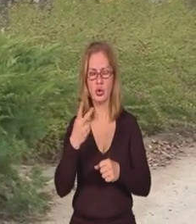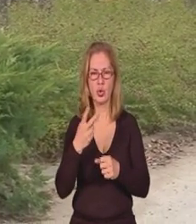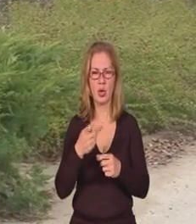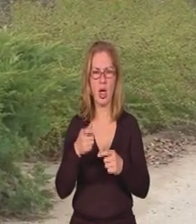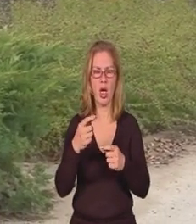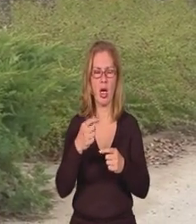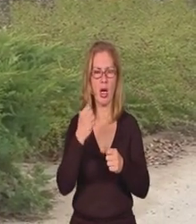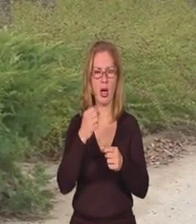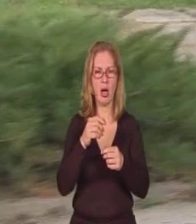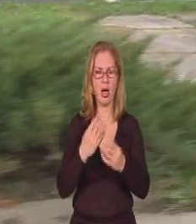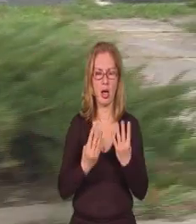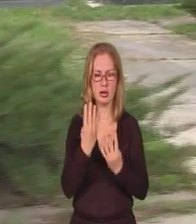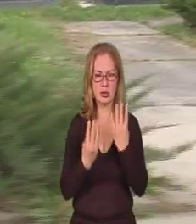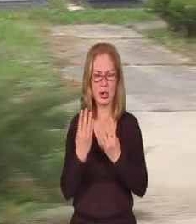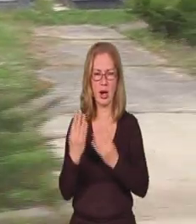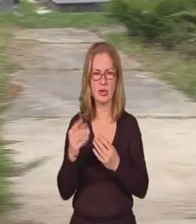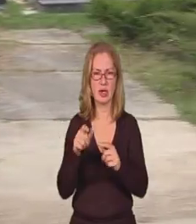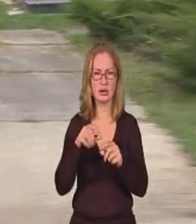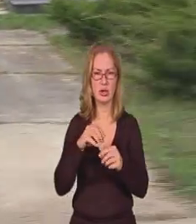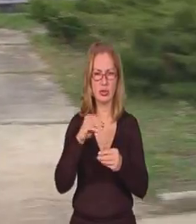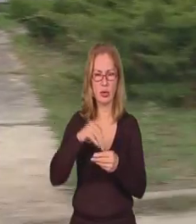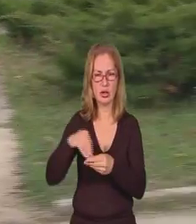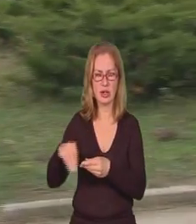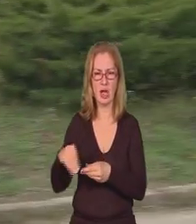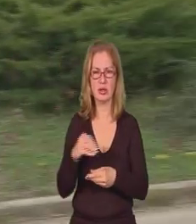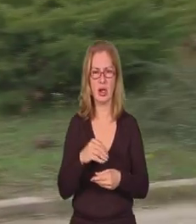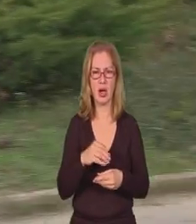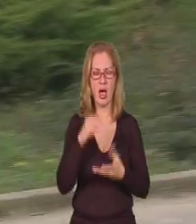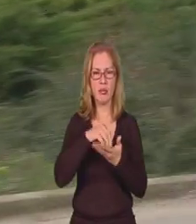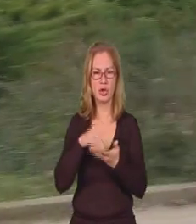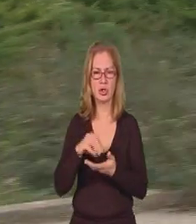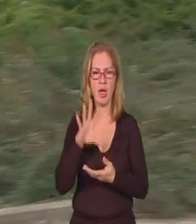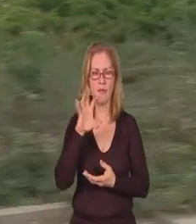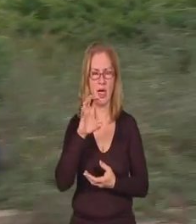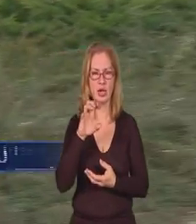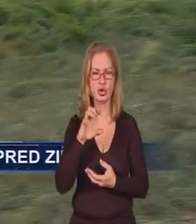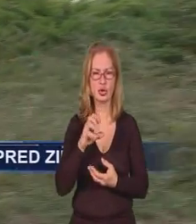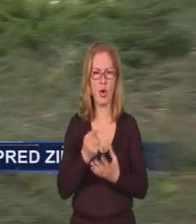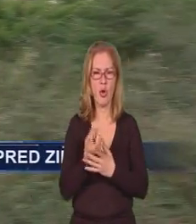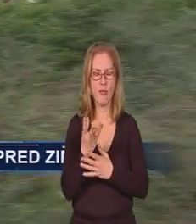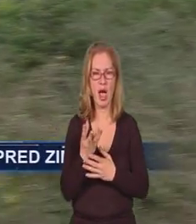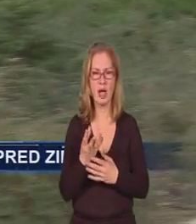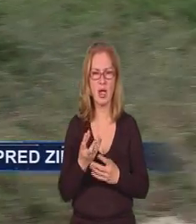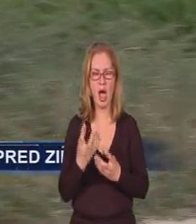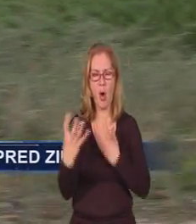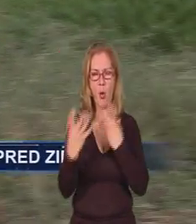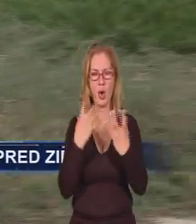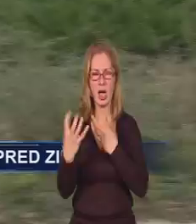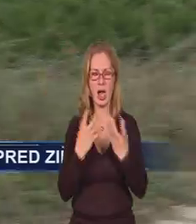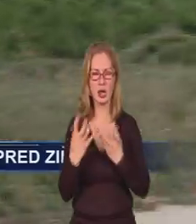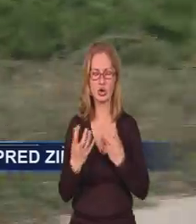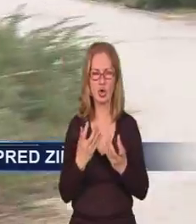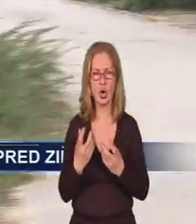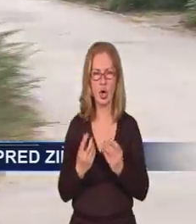malč, a podignuti su i novi travnjaci na 2500 metara kvadratnih. Posađeno je i 500 komada ukrasnog šiblja,